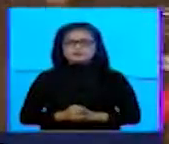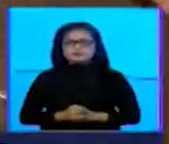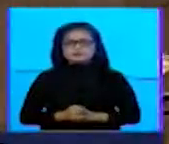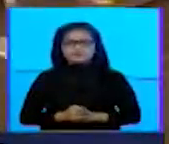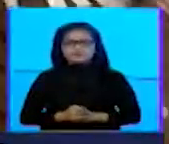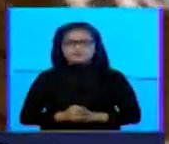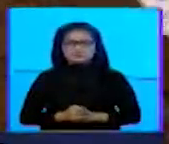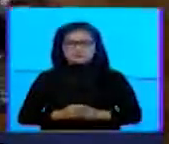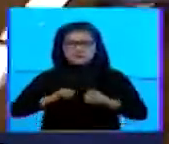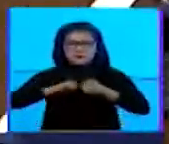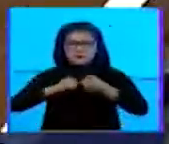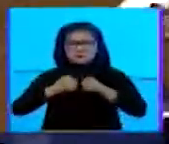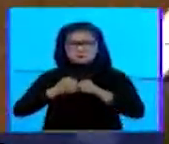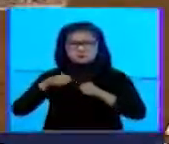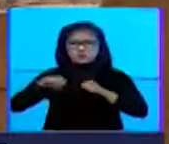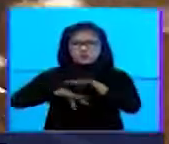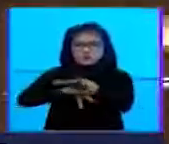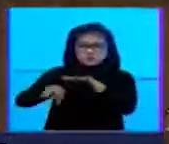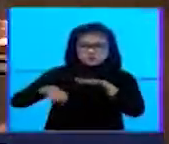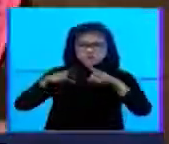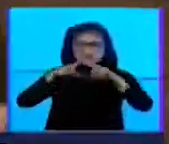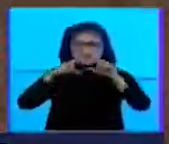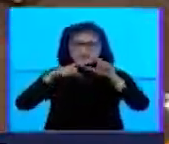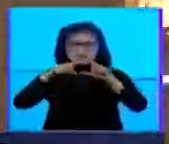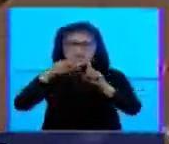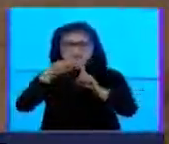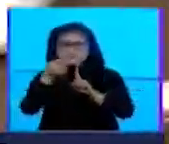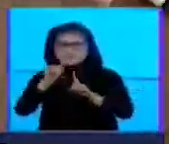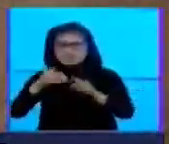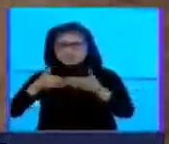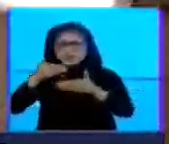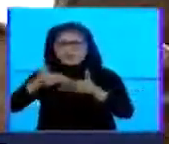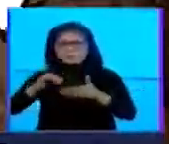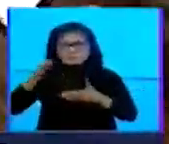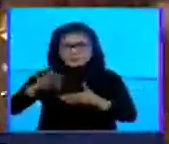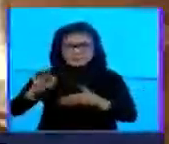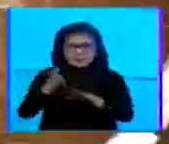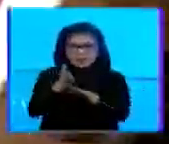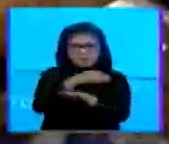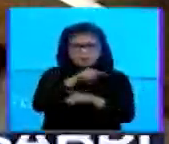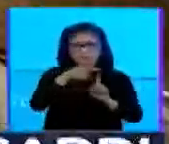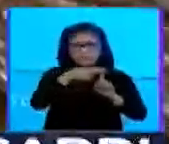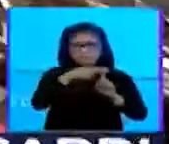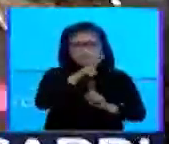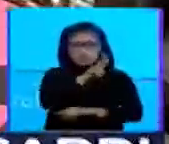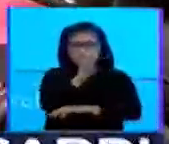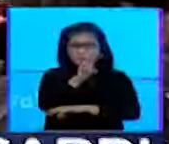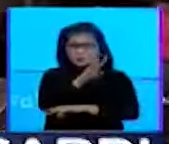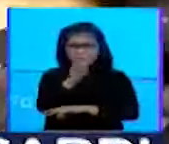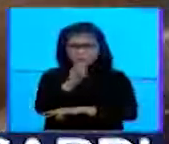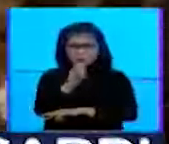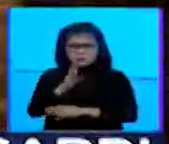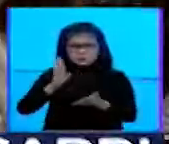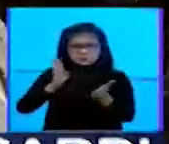Kasus korupsi Asabri memasuki babak baru. Pada awal Februari 2021, Kejaksaan Agung bergerak menetapkan 8 orang